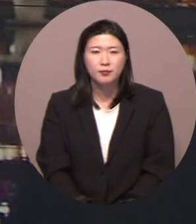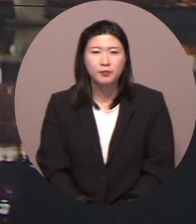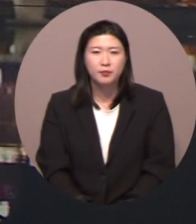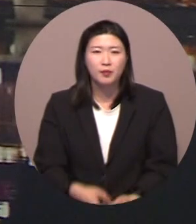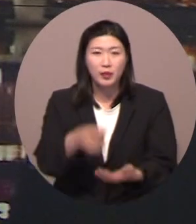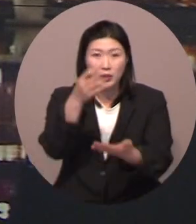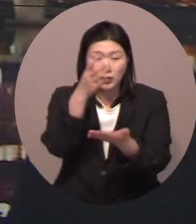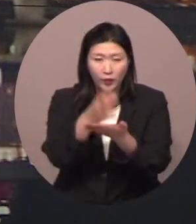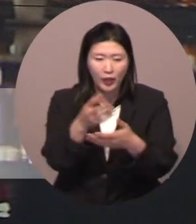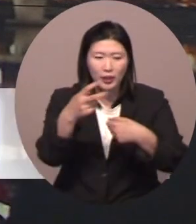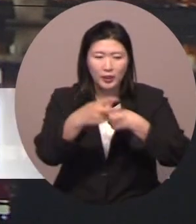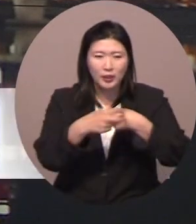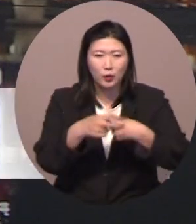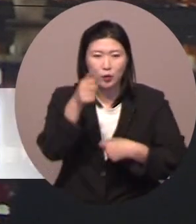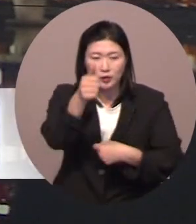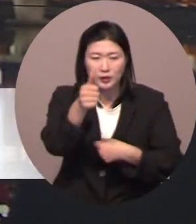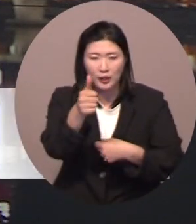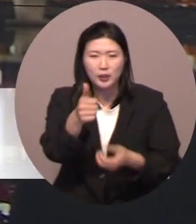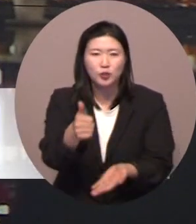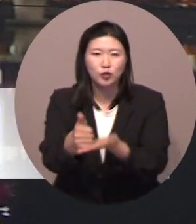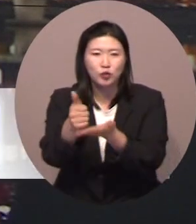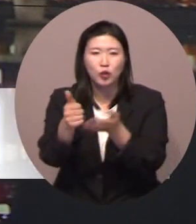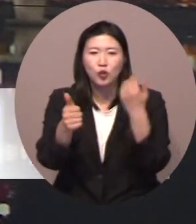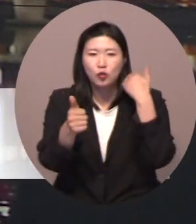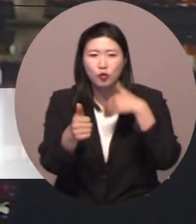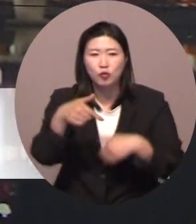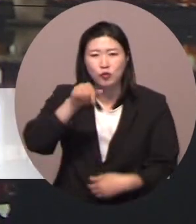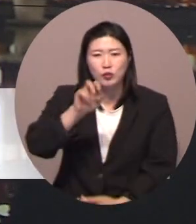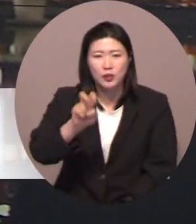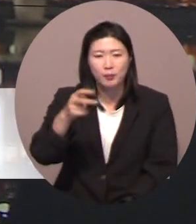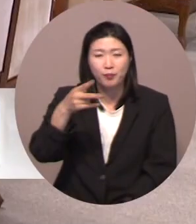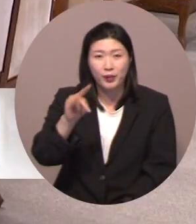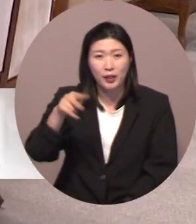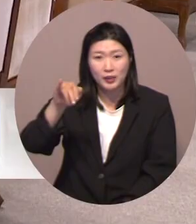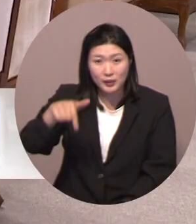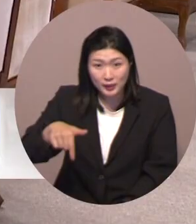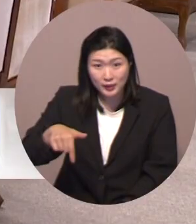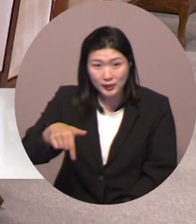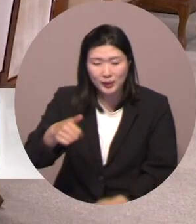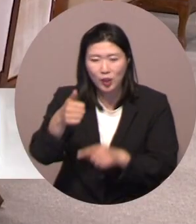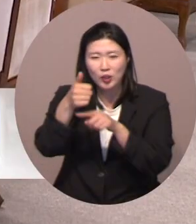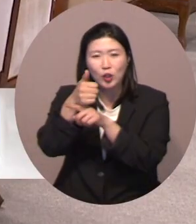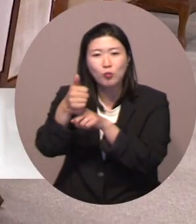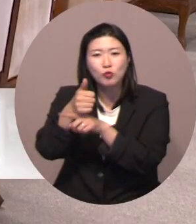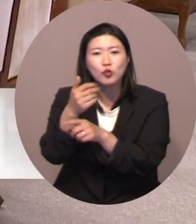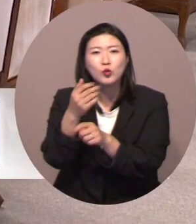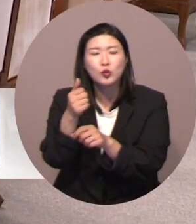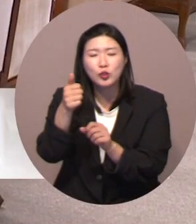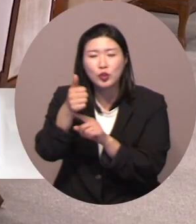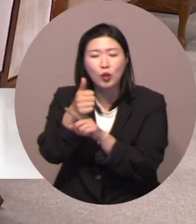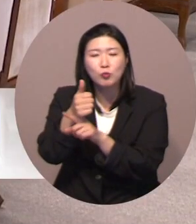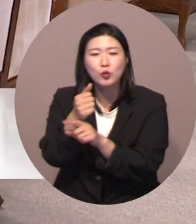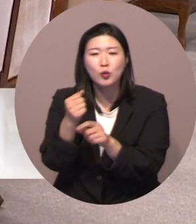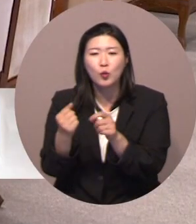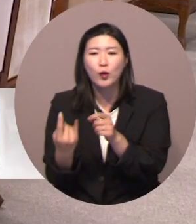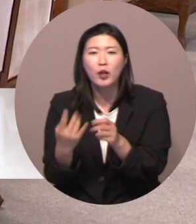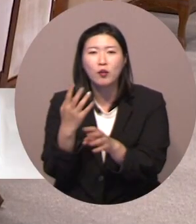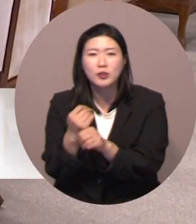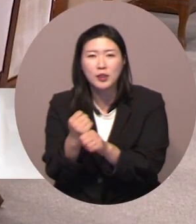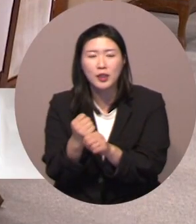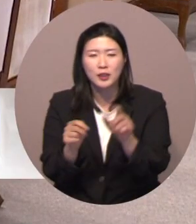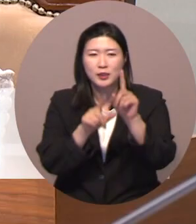천안 의료원장으로 김대식 현 순천양조장이 내정된 가운데 다음 달 4일 인사